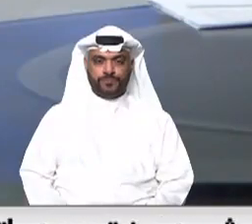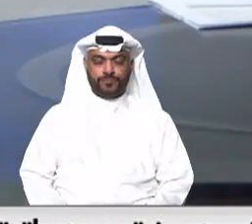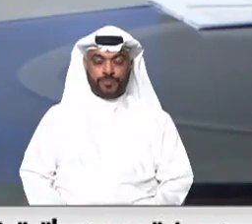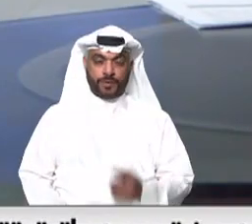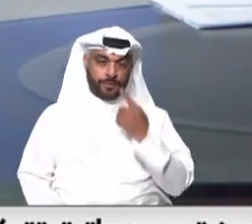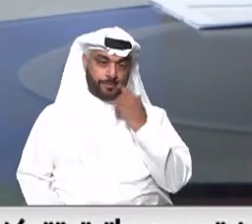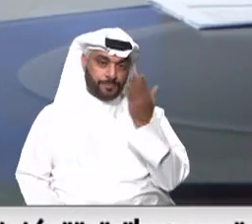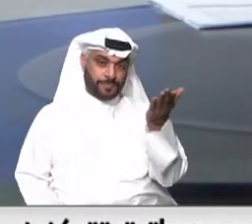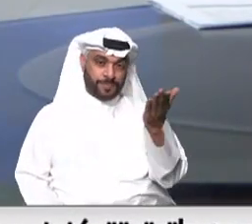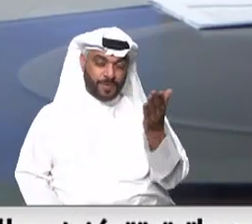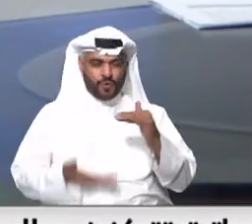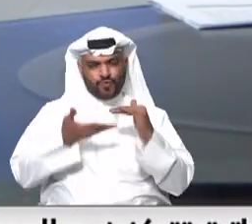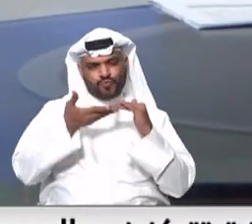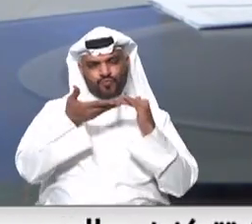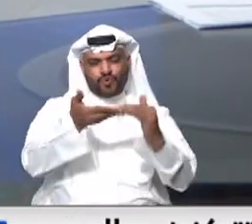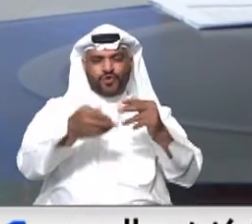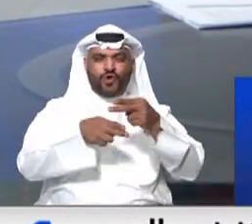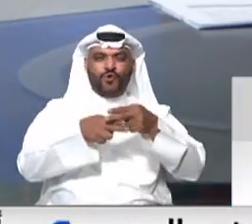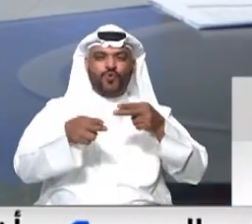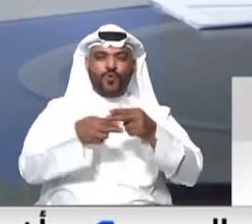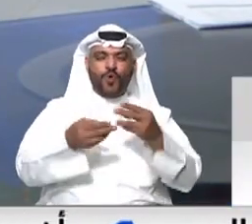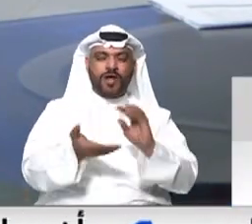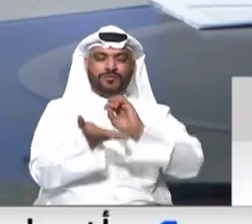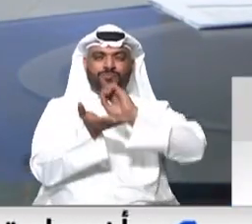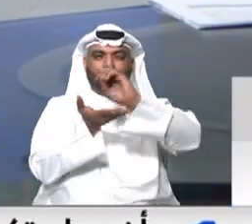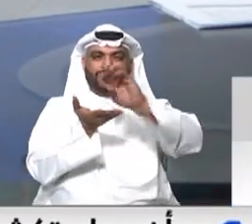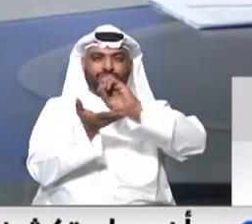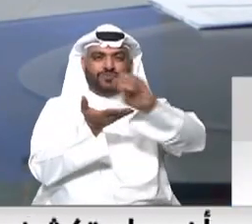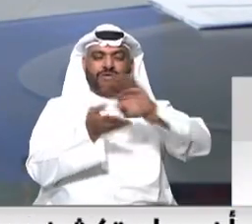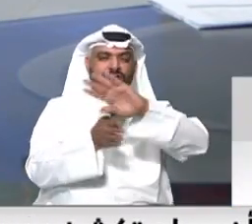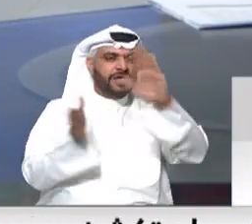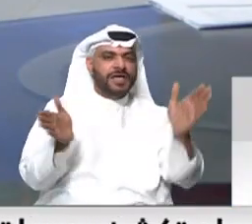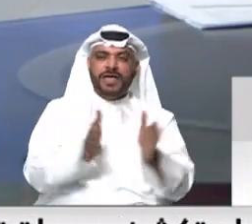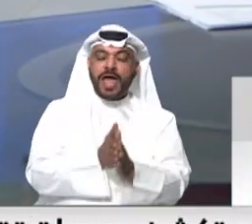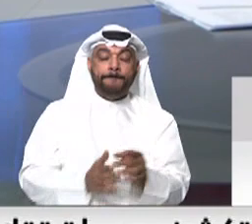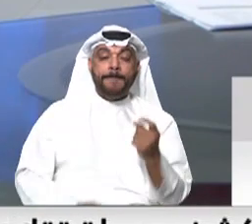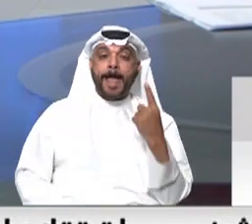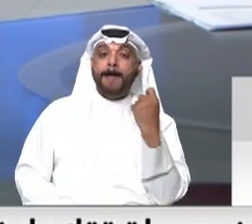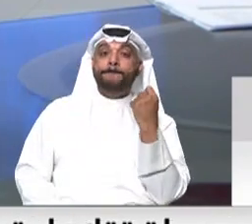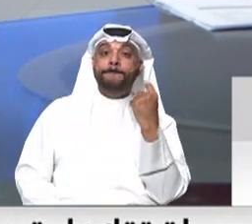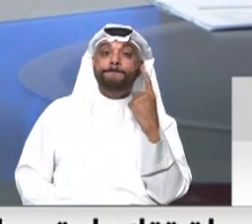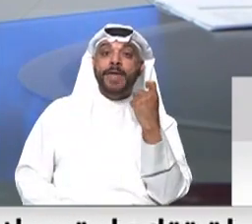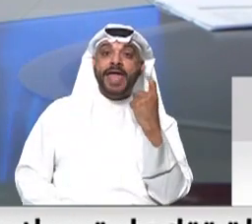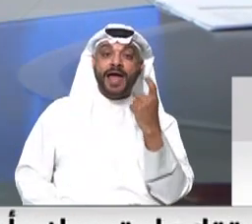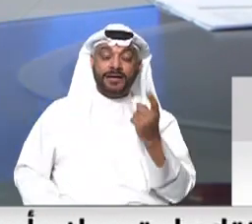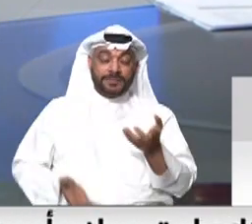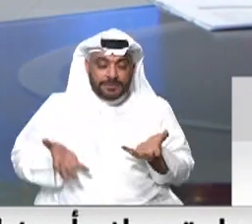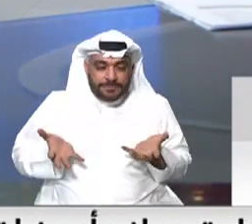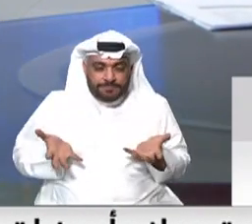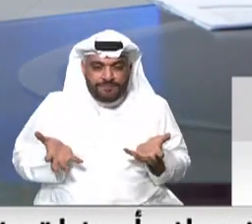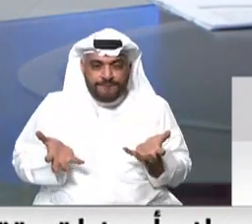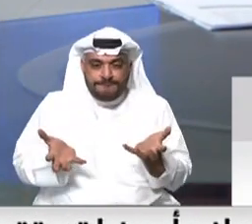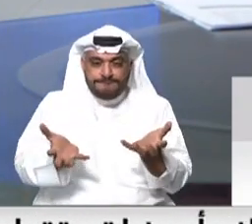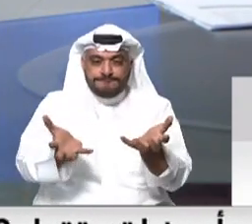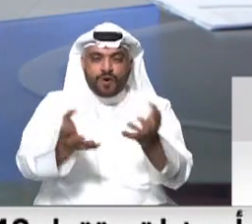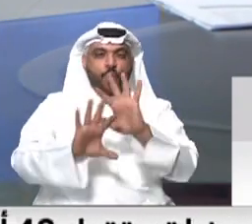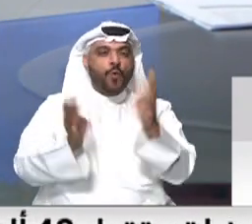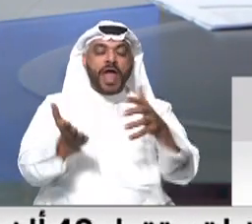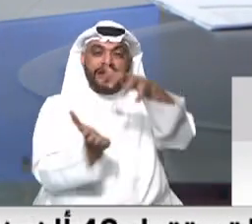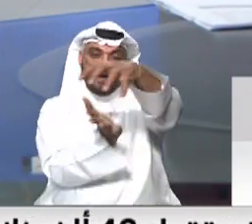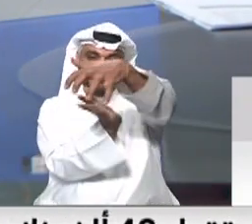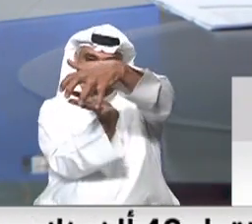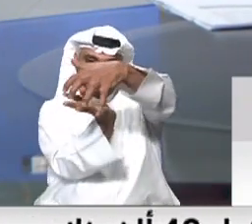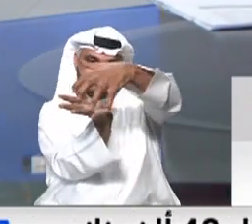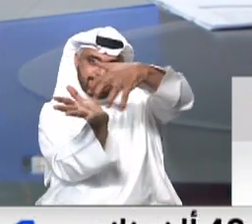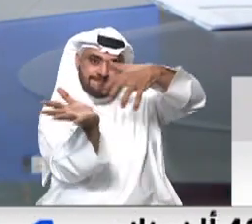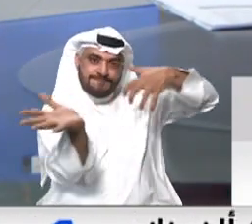قامت حملة الكويت بجانبكم بتوزيع 100 حراثة زراعية خدمة للمزارعين في محافظتي لحج